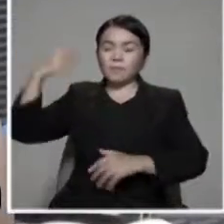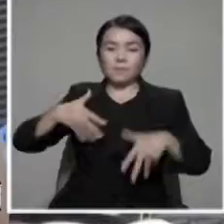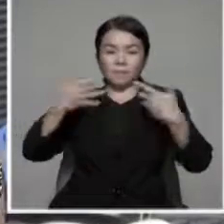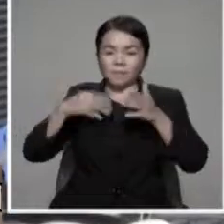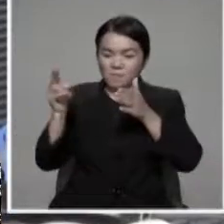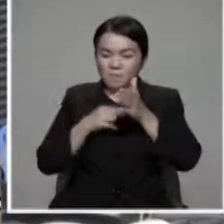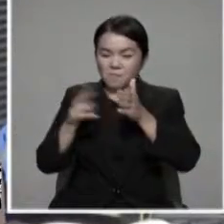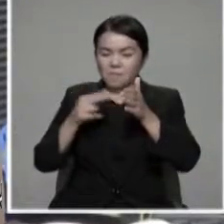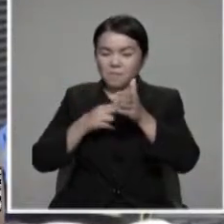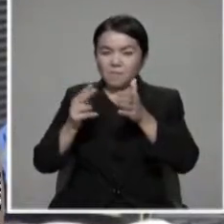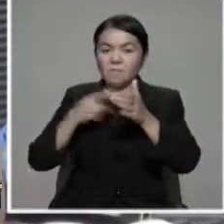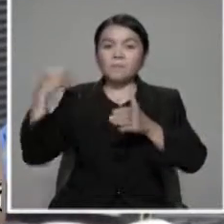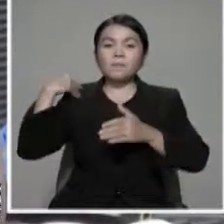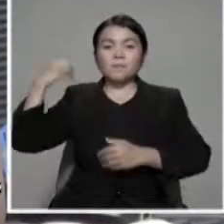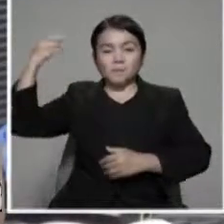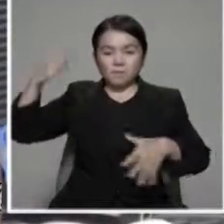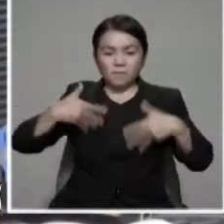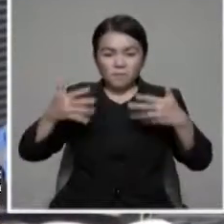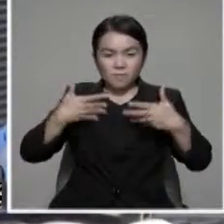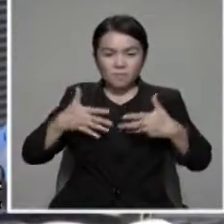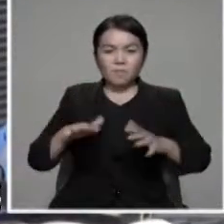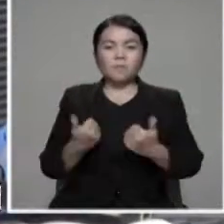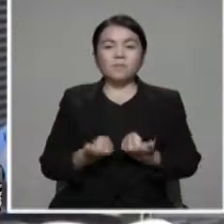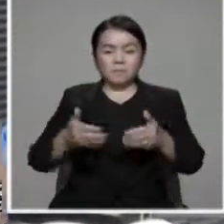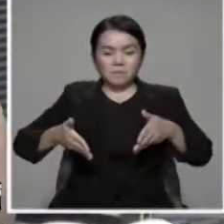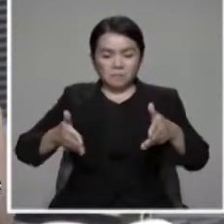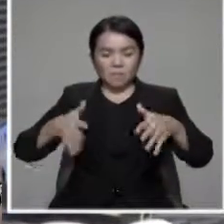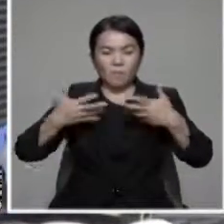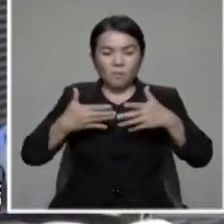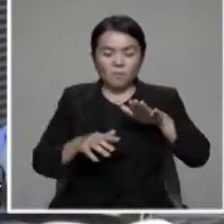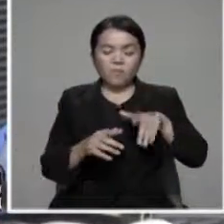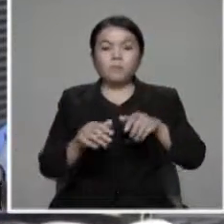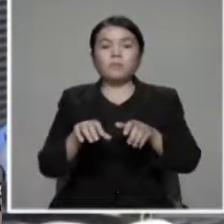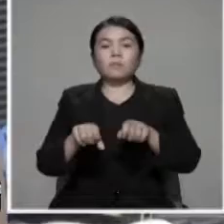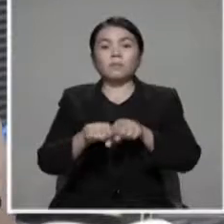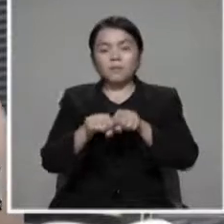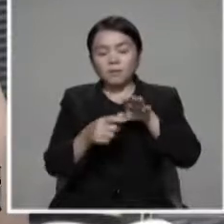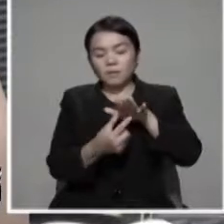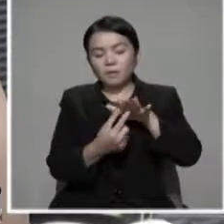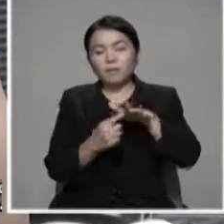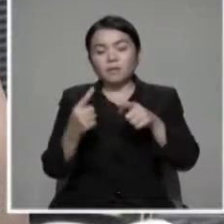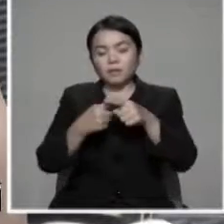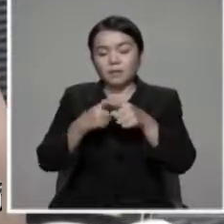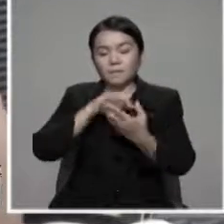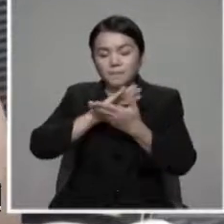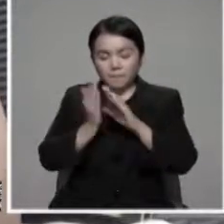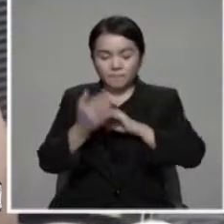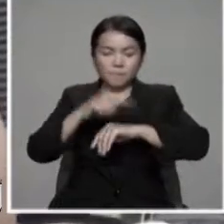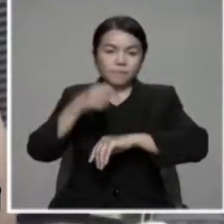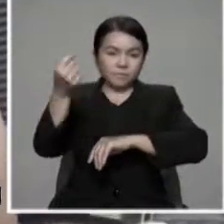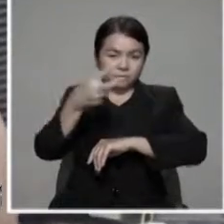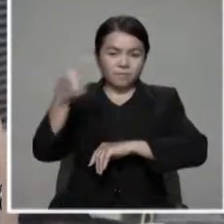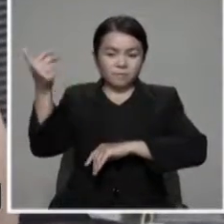อมรับออกเราออกมาแล้วแดดร้อนมันทำให้เท้าพองแต่เราเจ็บแล้ววันที่2เราก็ปรับการแผนวิ่งใหม่คือมาออกตี2หรือตี